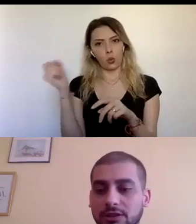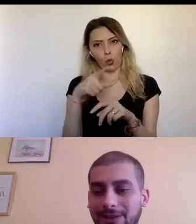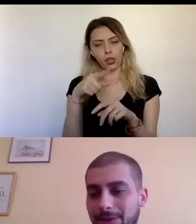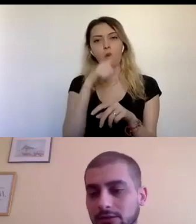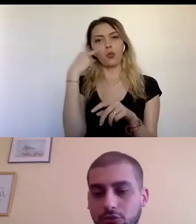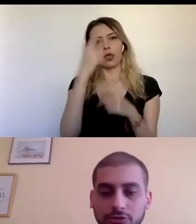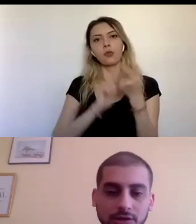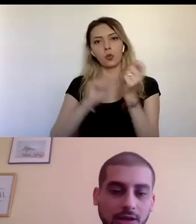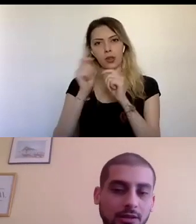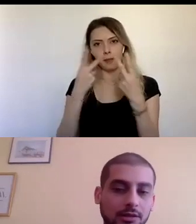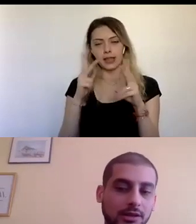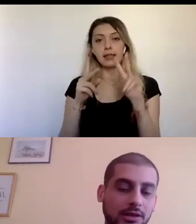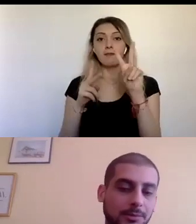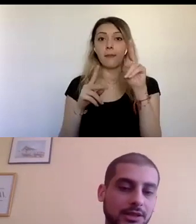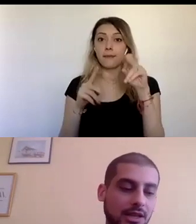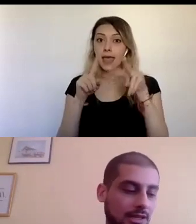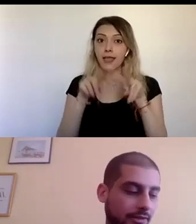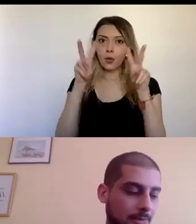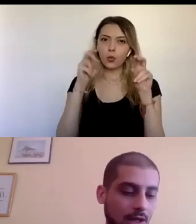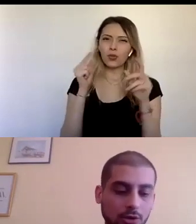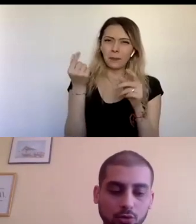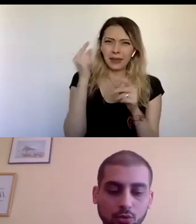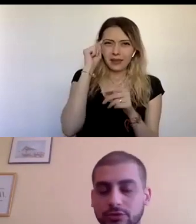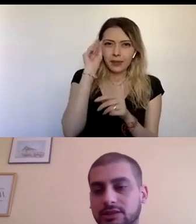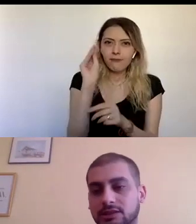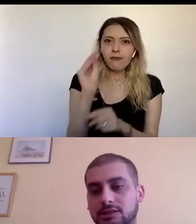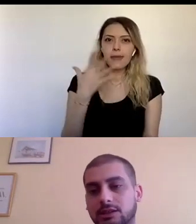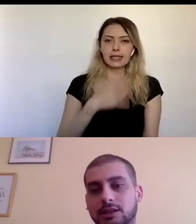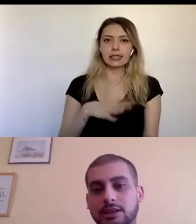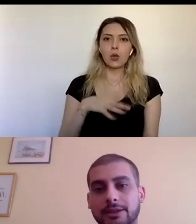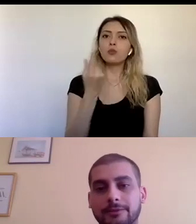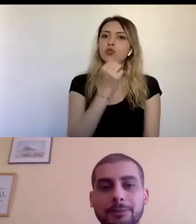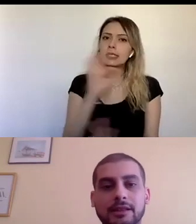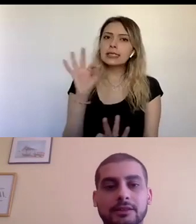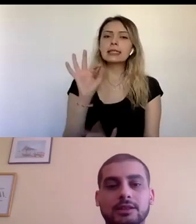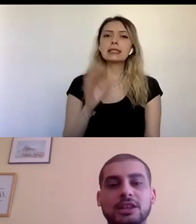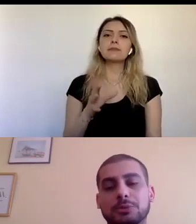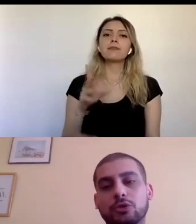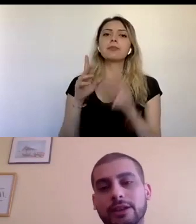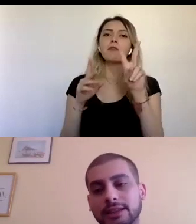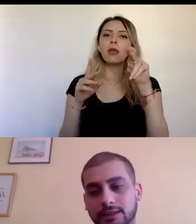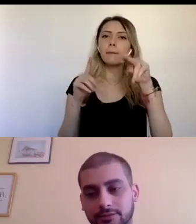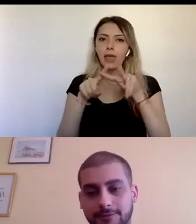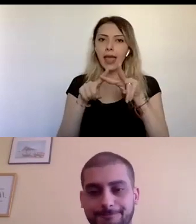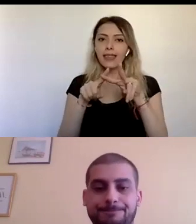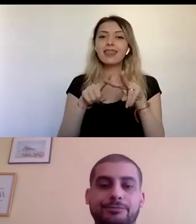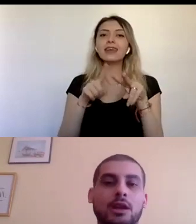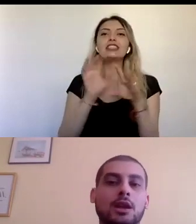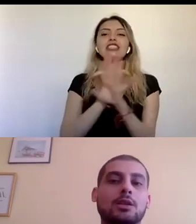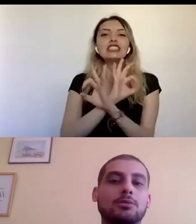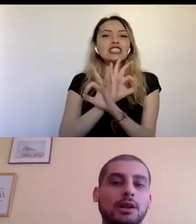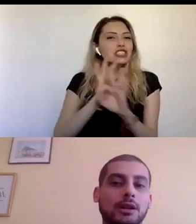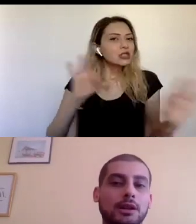Bu arada VPN konusunda bir şey getireyim. Ücretsiz VPN'lerin hiçbiri güvenli değildir.